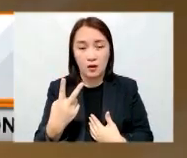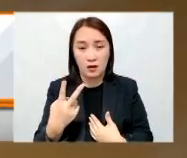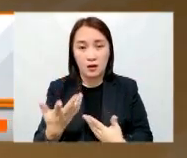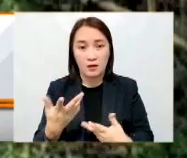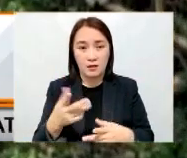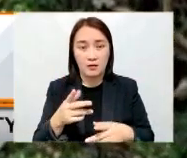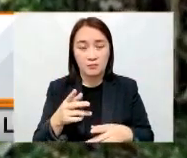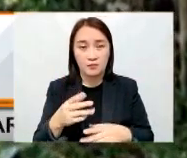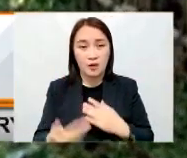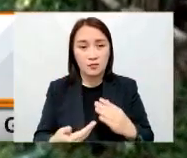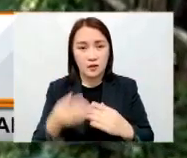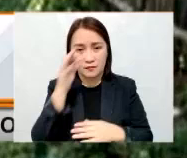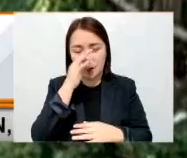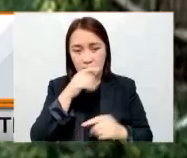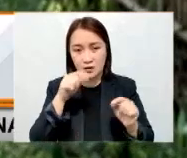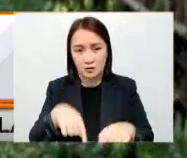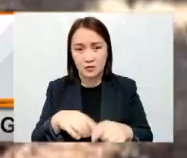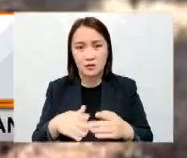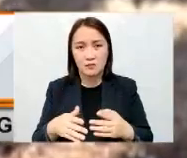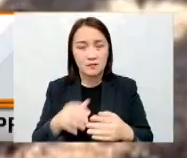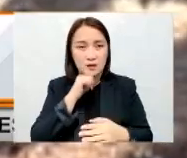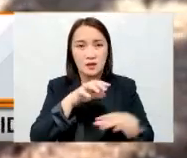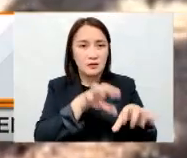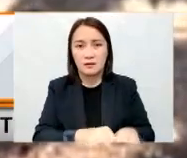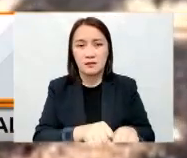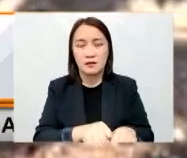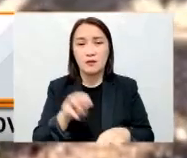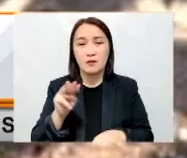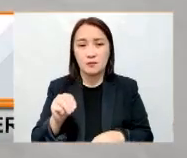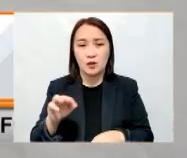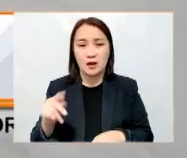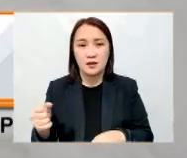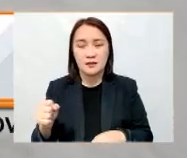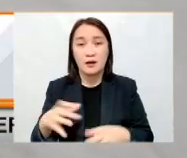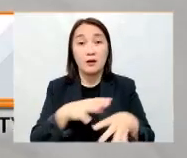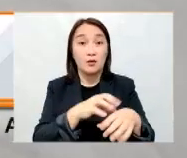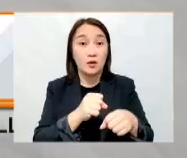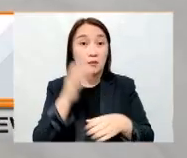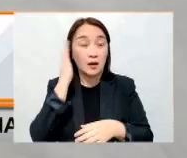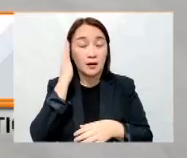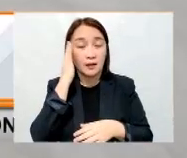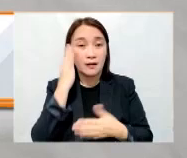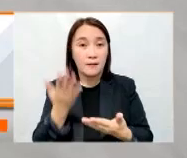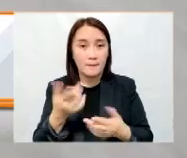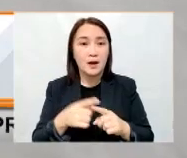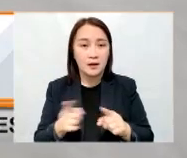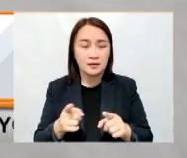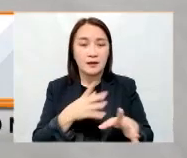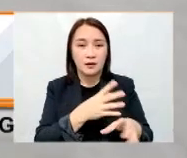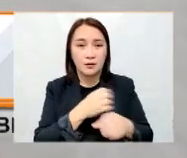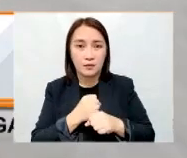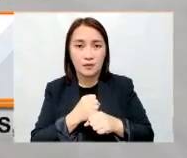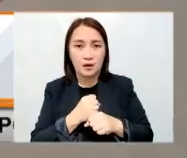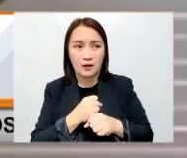sugatan. Hindi naman nadakip si Mudhasan dahil nakatulog na siyang huhulihin siya. Pero na-recover sa bahay niya ang mga matataas na kalibre ng